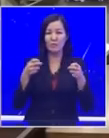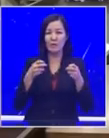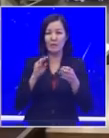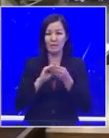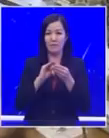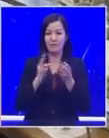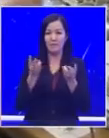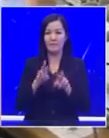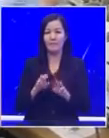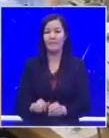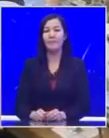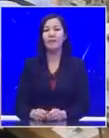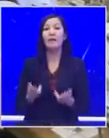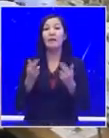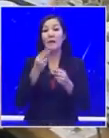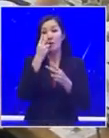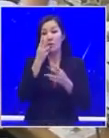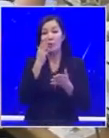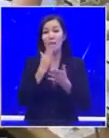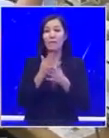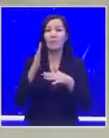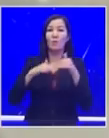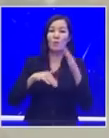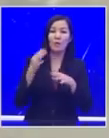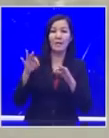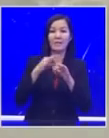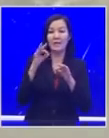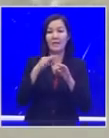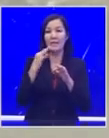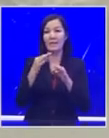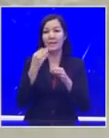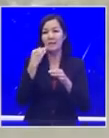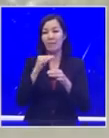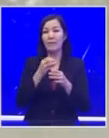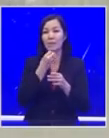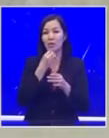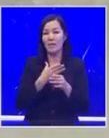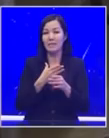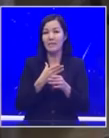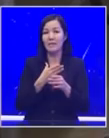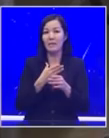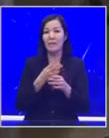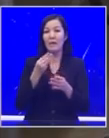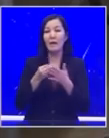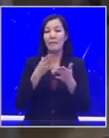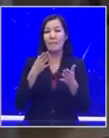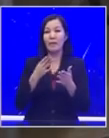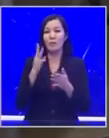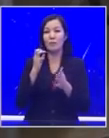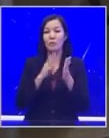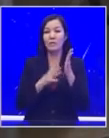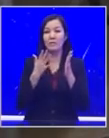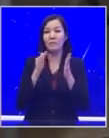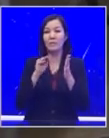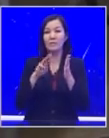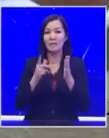тұрады. Көргеніміздей қолдан тігілген антибактериалдық маскалардың сапасы жақсы, сәйкесінше бағасы қымбат тұрақ. 385